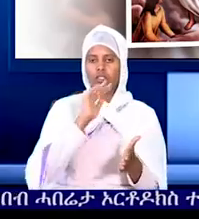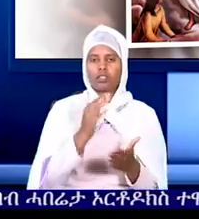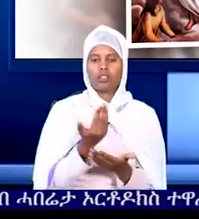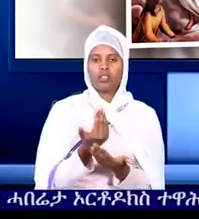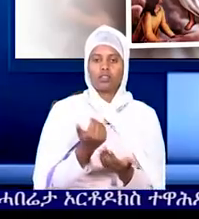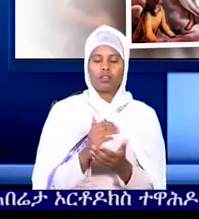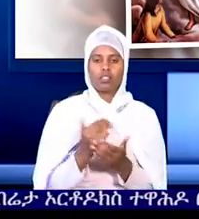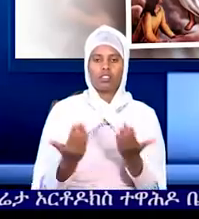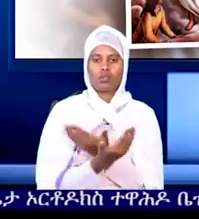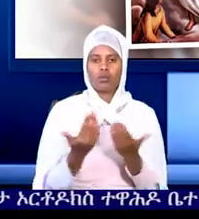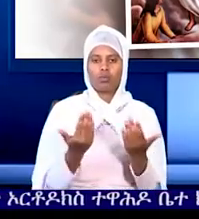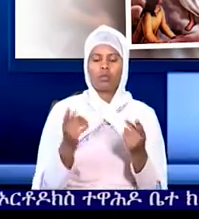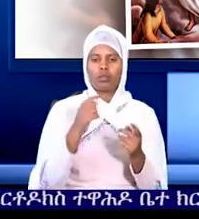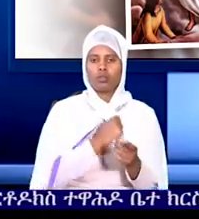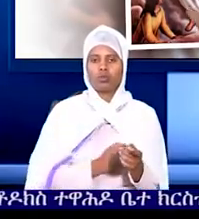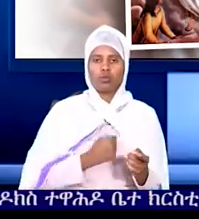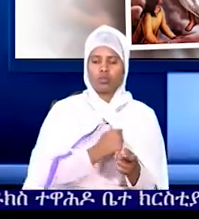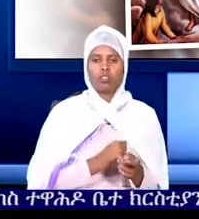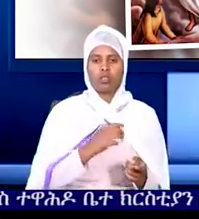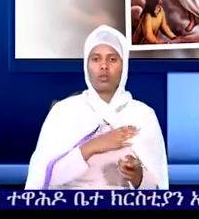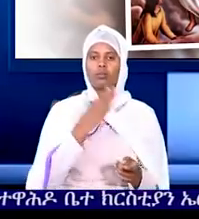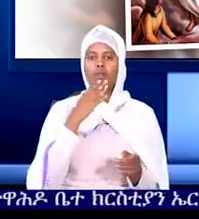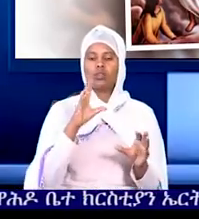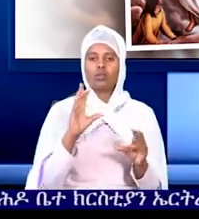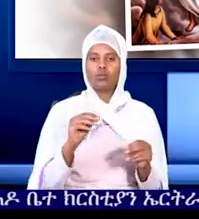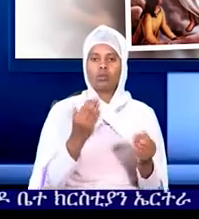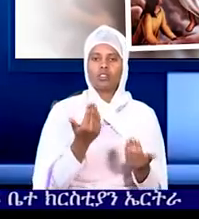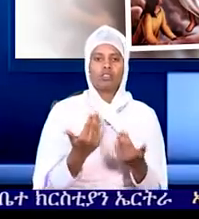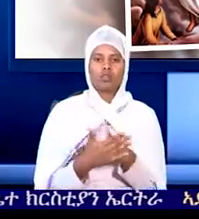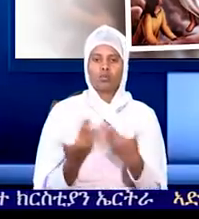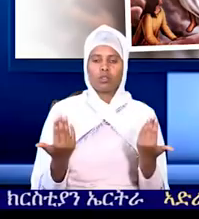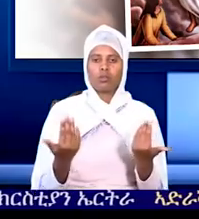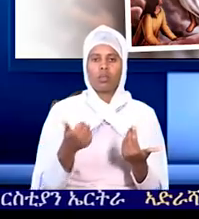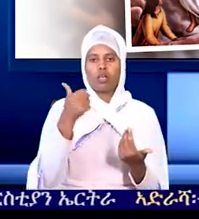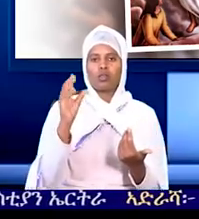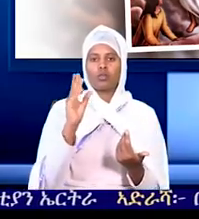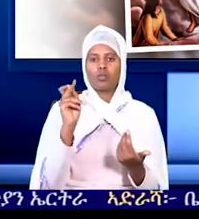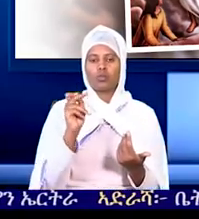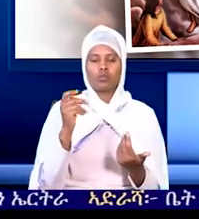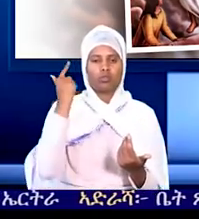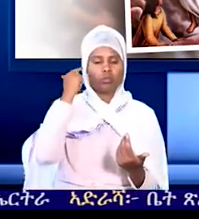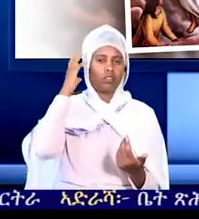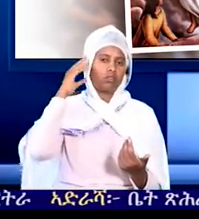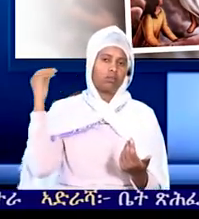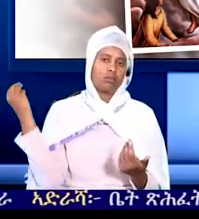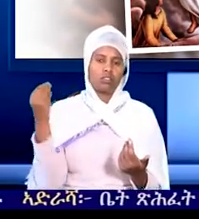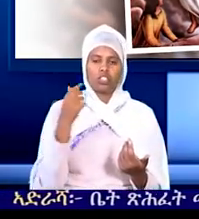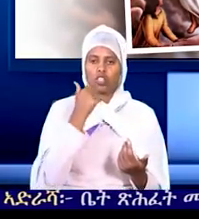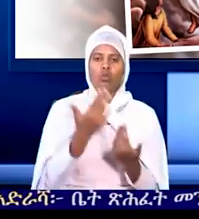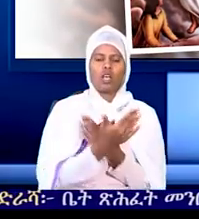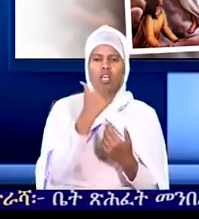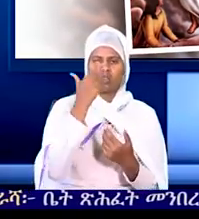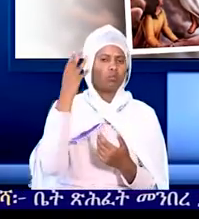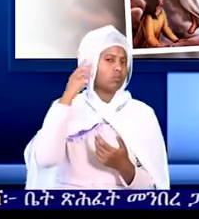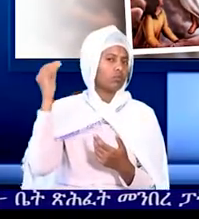وسو جمرو اتهم دك تسفى تسفى ذايب اللهم كا ابزخو قهي خالو مانيهم تسفى ذايب اللهم اهداوين